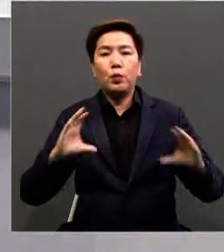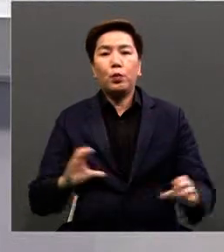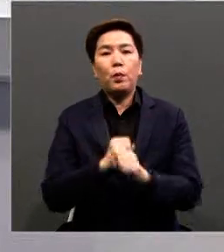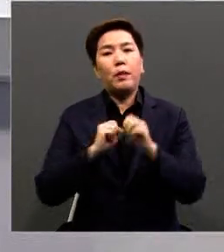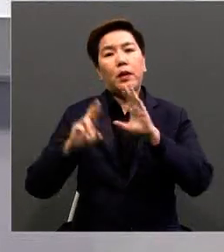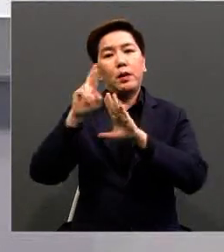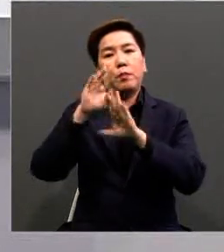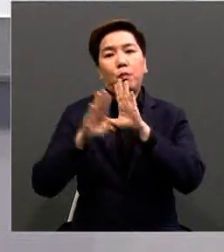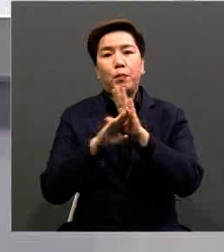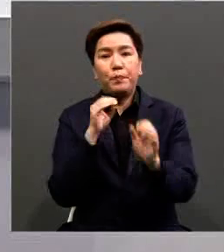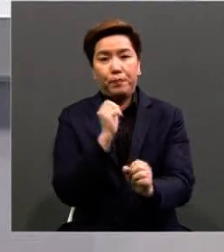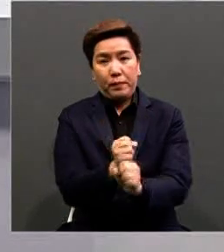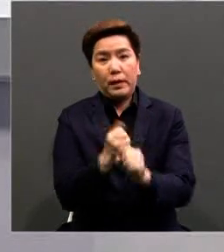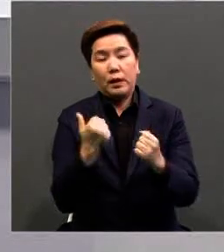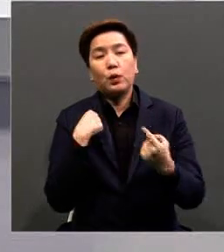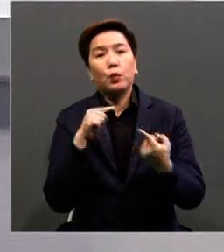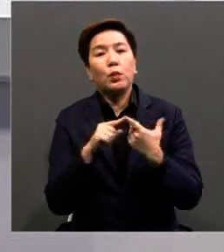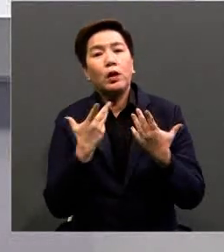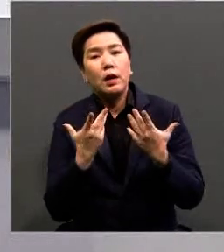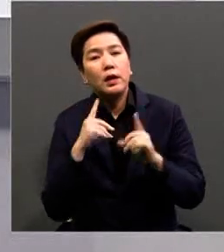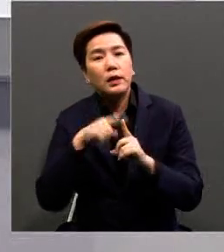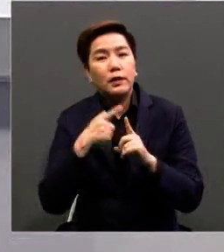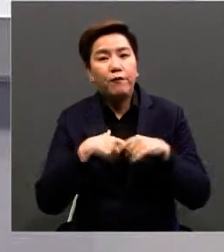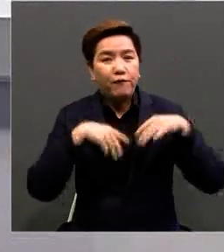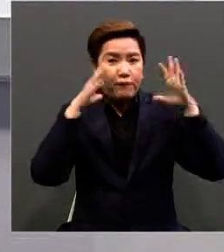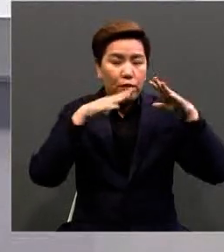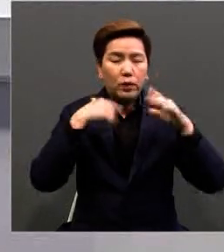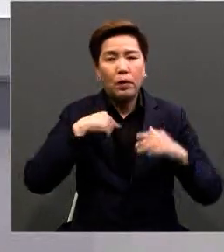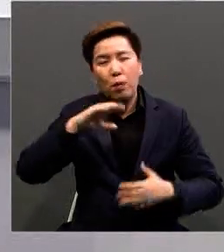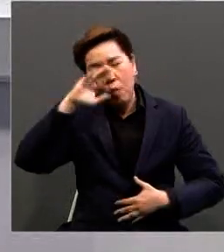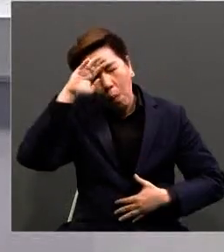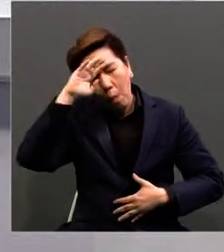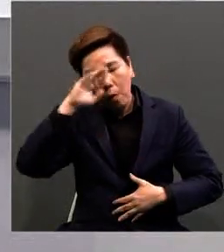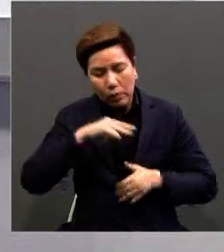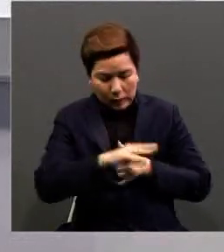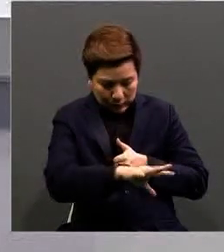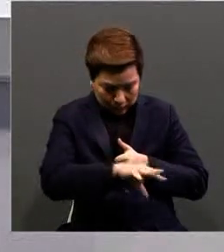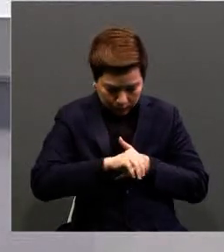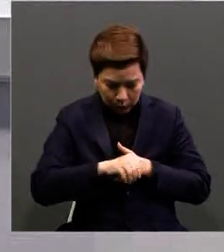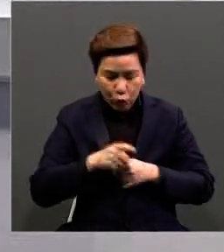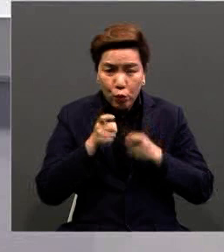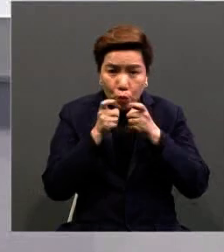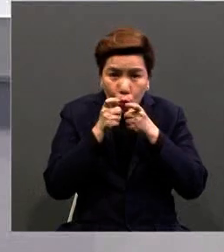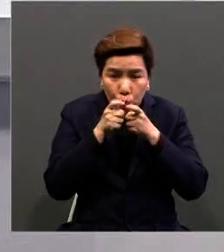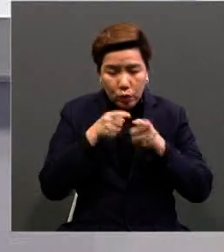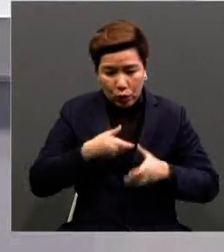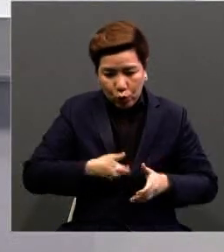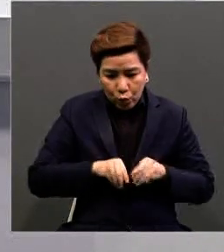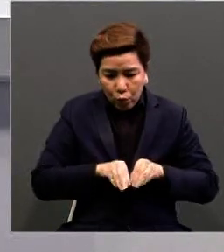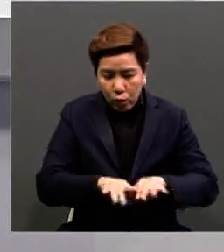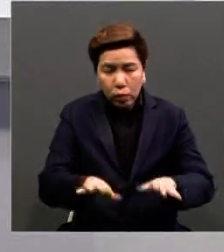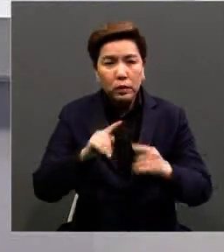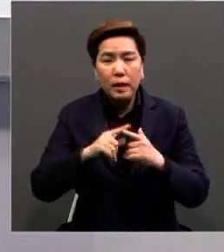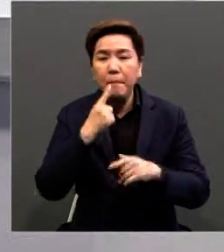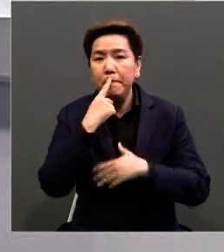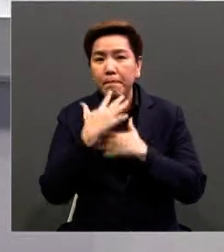บ ถูกต้องนะครับอีกอย่างนึงที่จะมาพร้อมกับหน้าฝนแล้วก็หน้าน้ำแบบนี้ก็คือเรื่องของโรคระบาดนะและชีหนูและตัวสไปโรซิสนะครับหรือว่าแม้